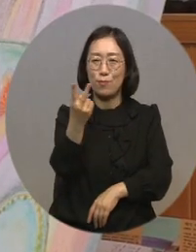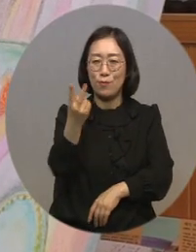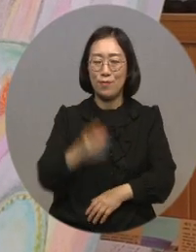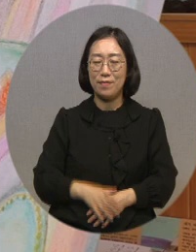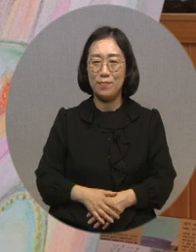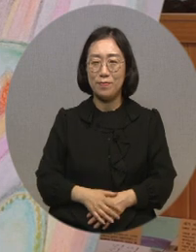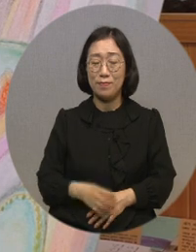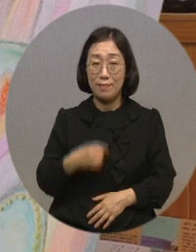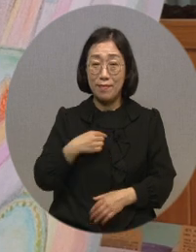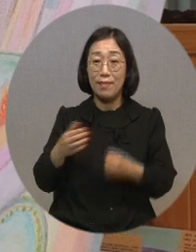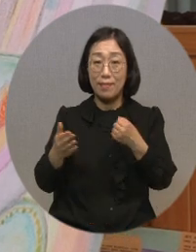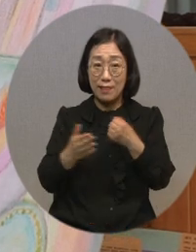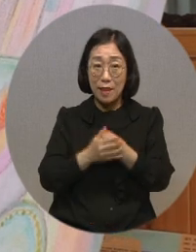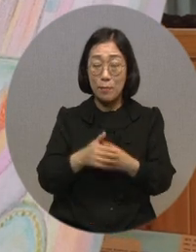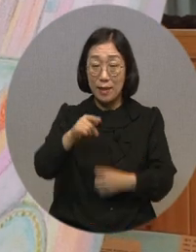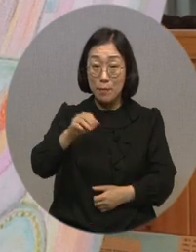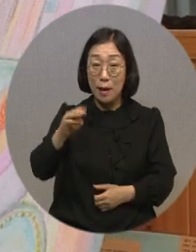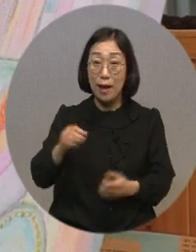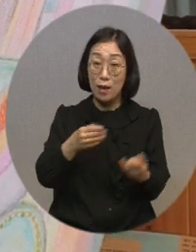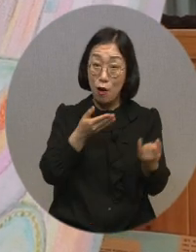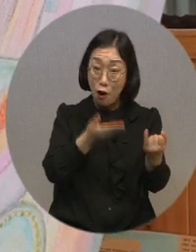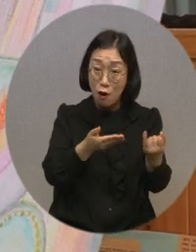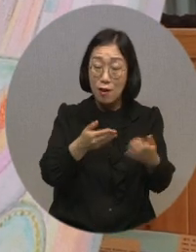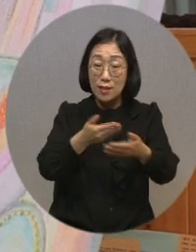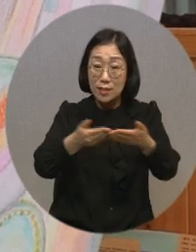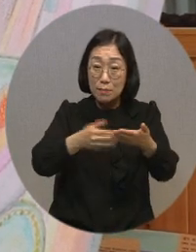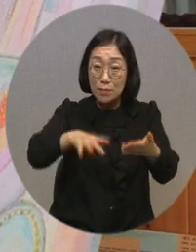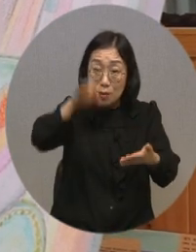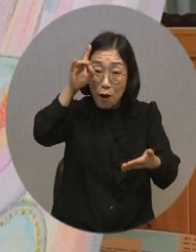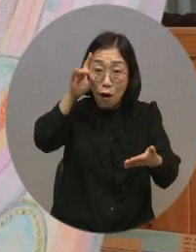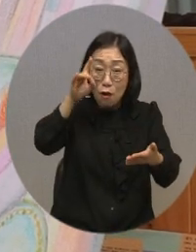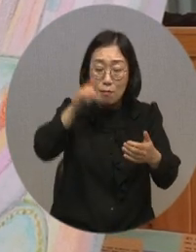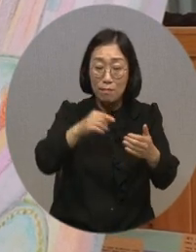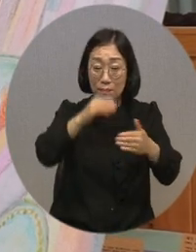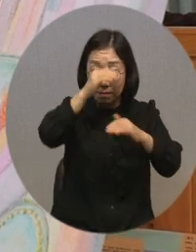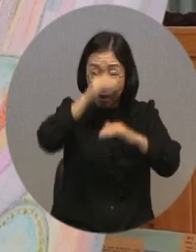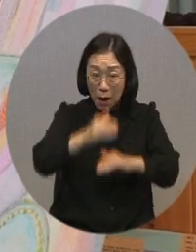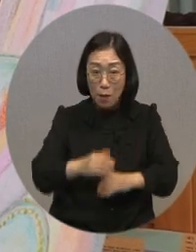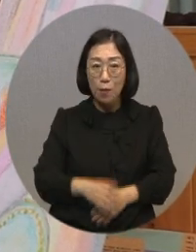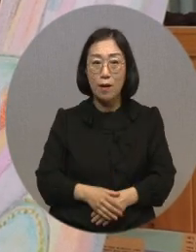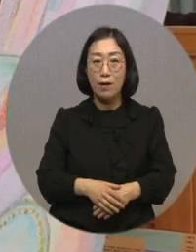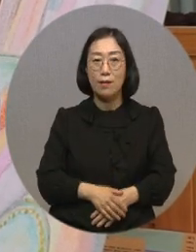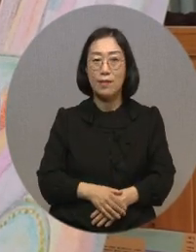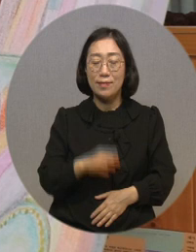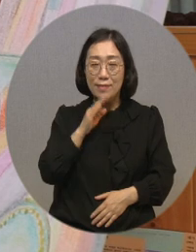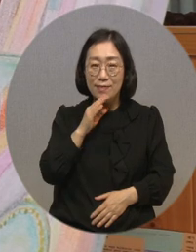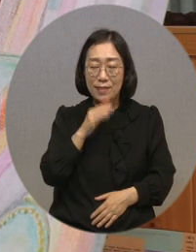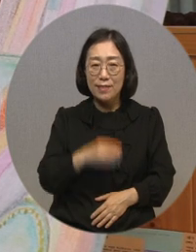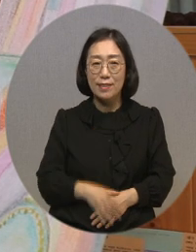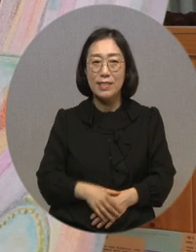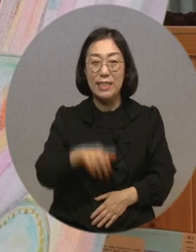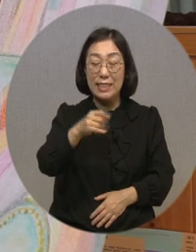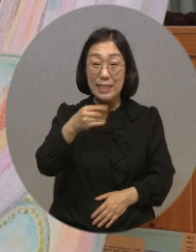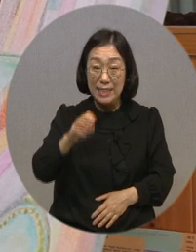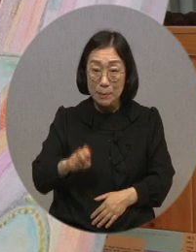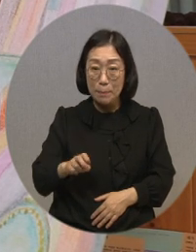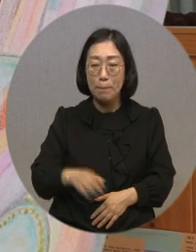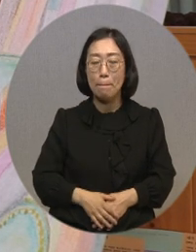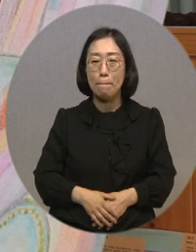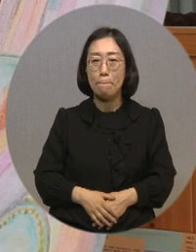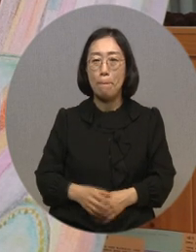그래서일까요? 김아영 작가 그림의 시작과 끝은 사랑, 크림, 별,